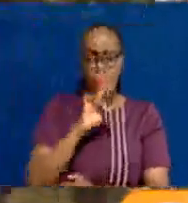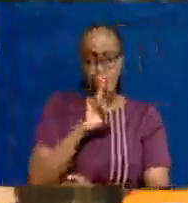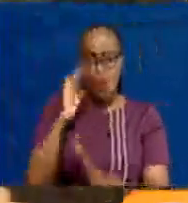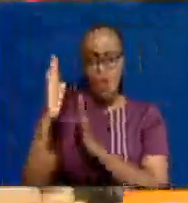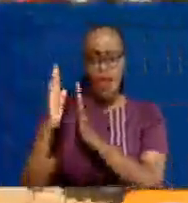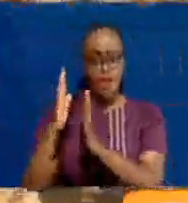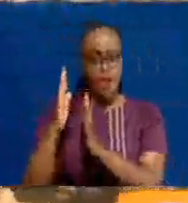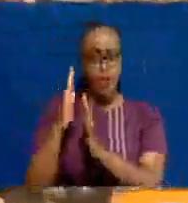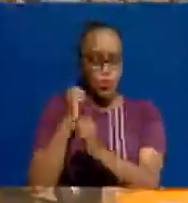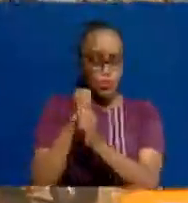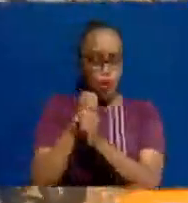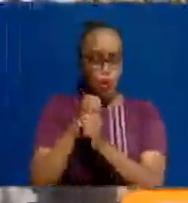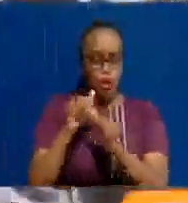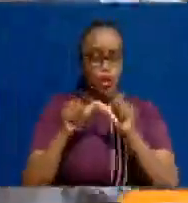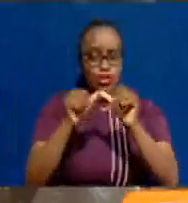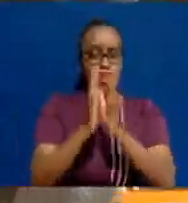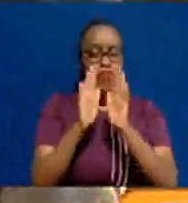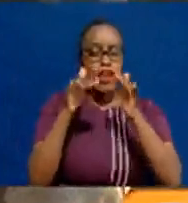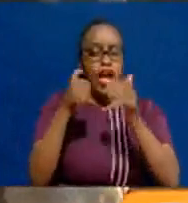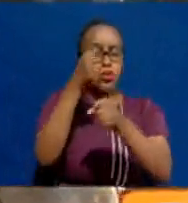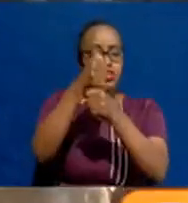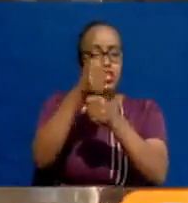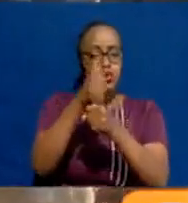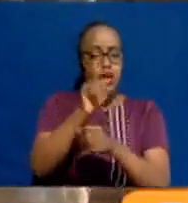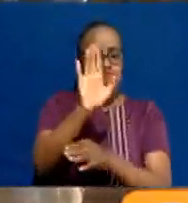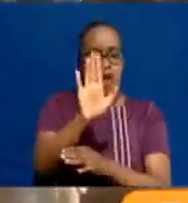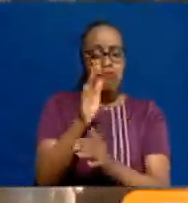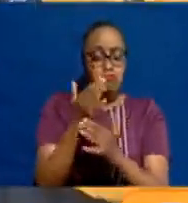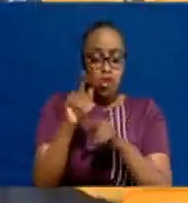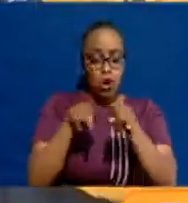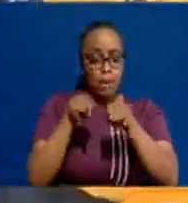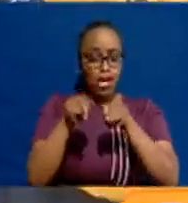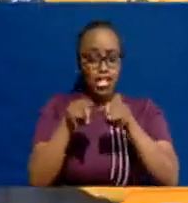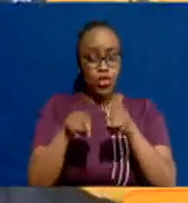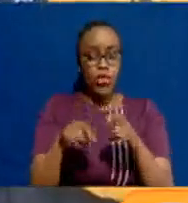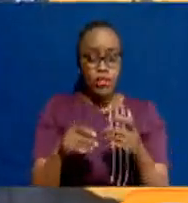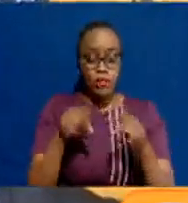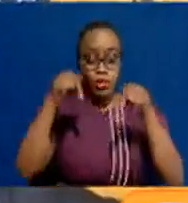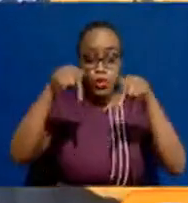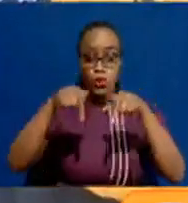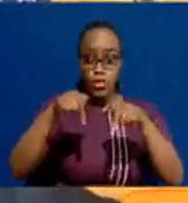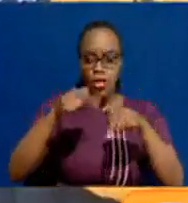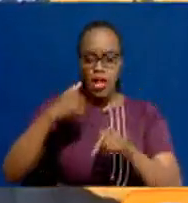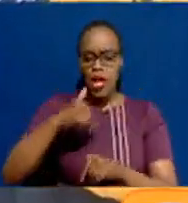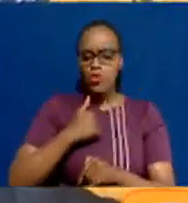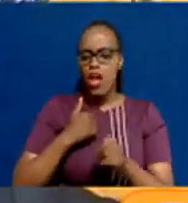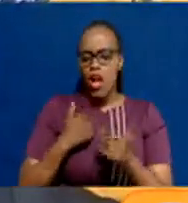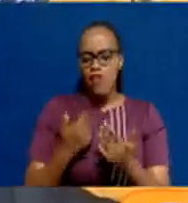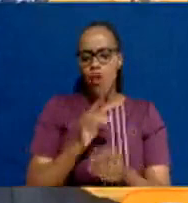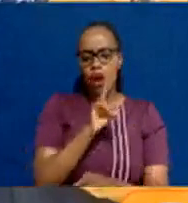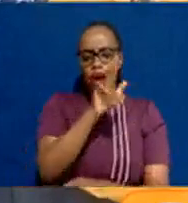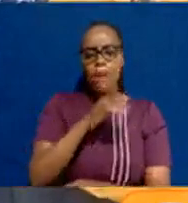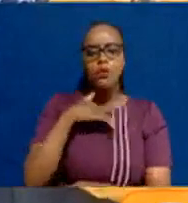security apparatus and how it is conducting its operations. Paka wakati wa leo tumepoteza